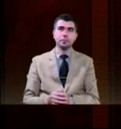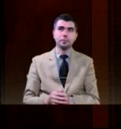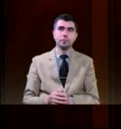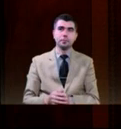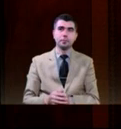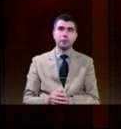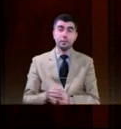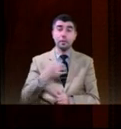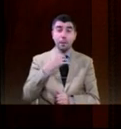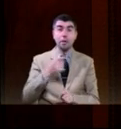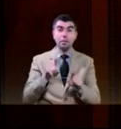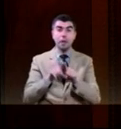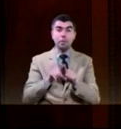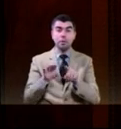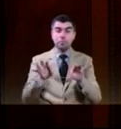الإخوان تكلموا على سوء